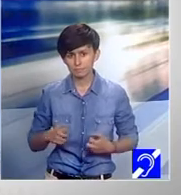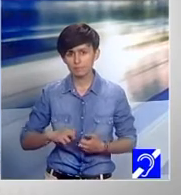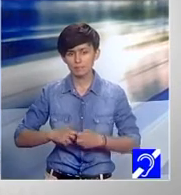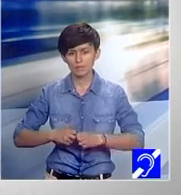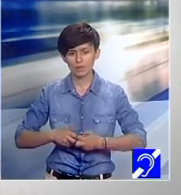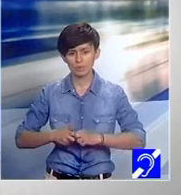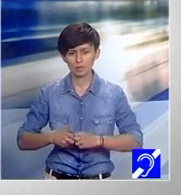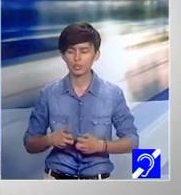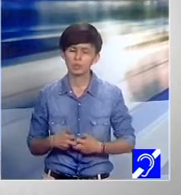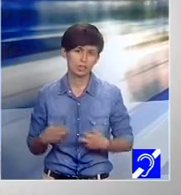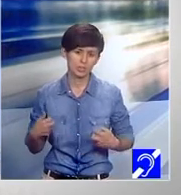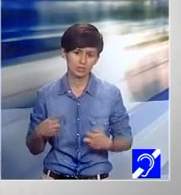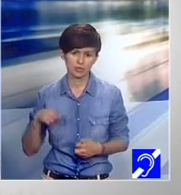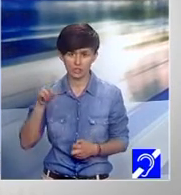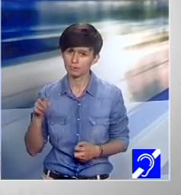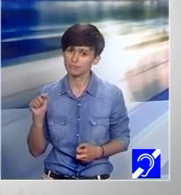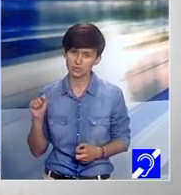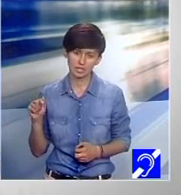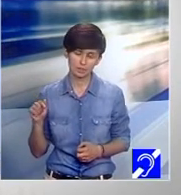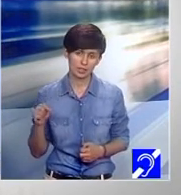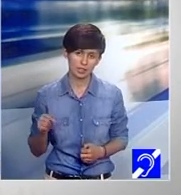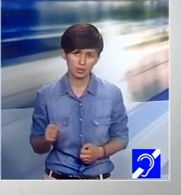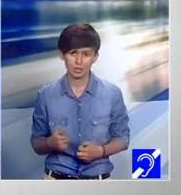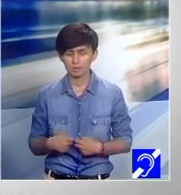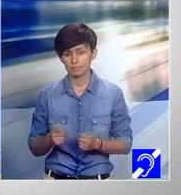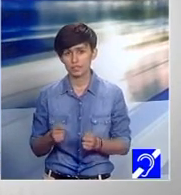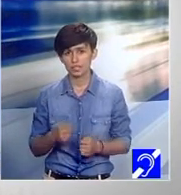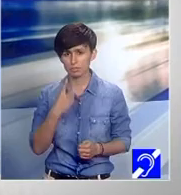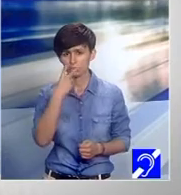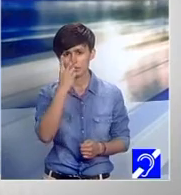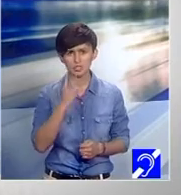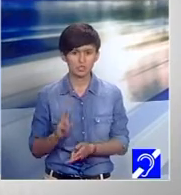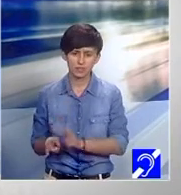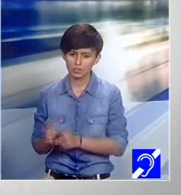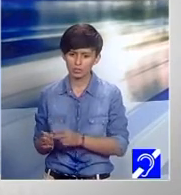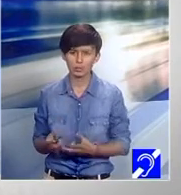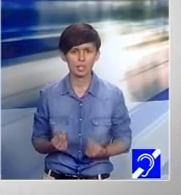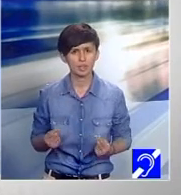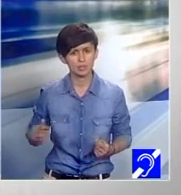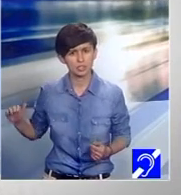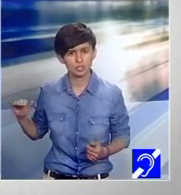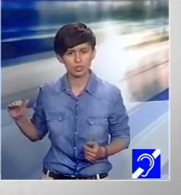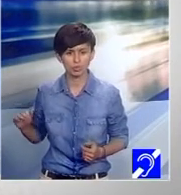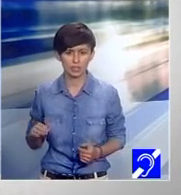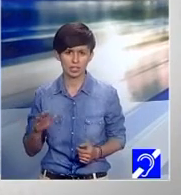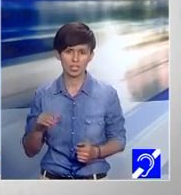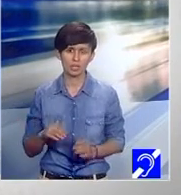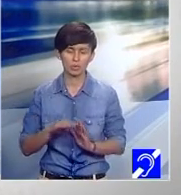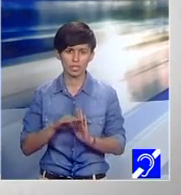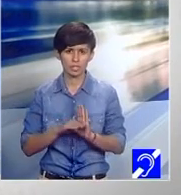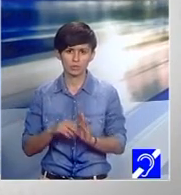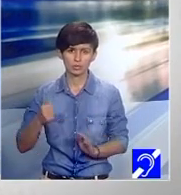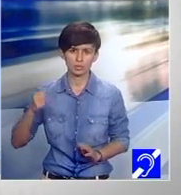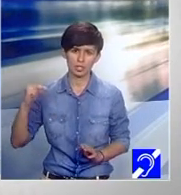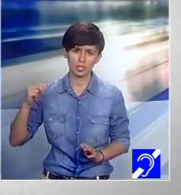de semne de întrebare, totul pare normal, așa cum spuneați, totul pare în regulă, un copii cu scor Apgar 10 la naștere. Sigur.